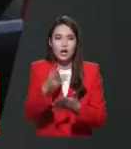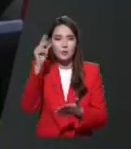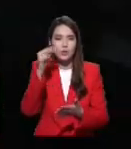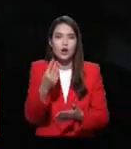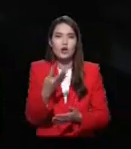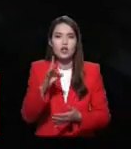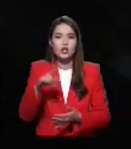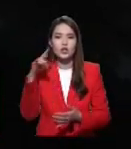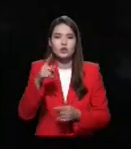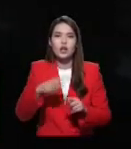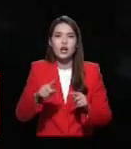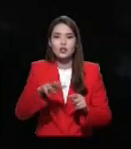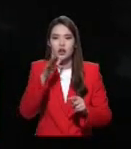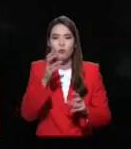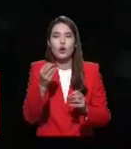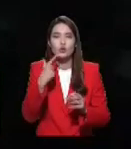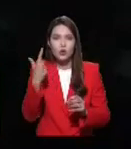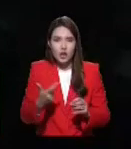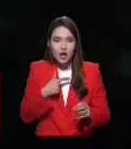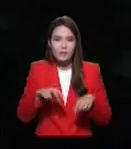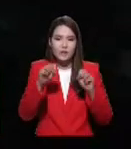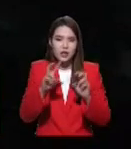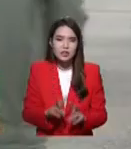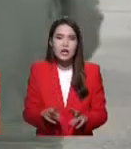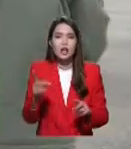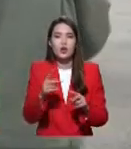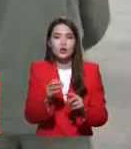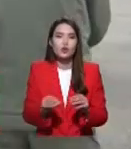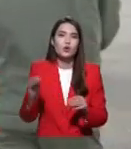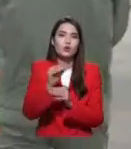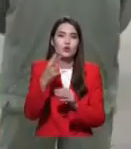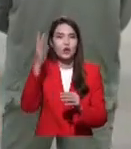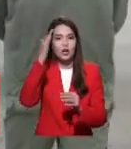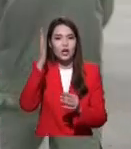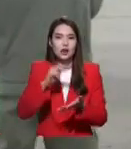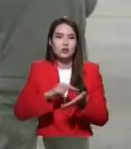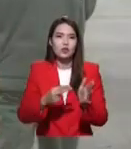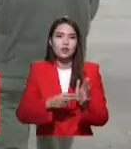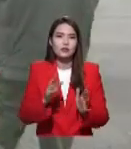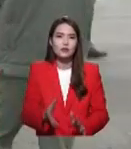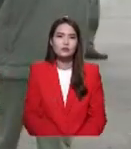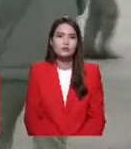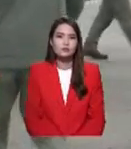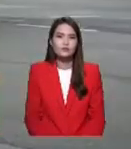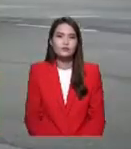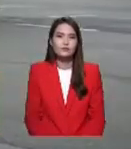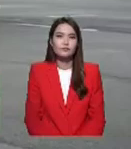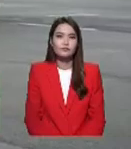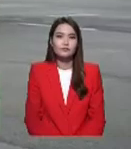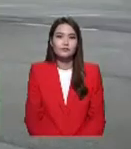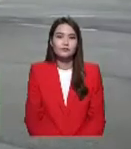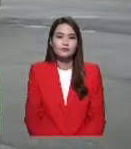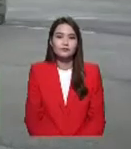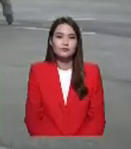ұшақ бар. Алдағы уақытта Ақтөбе әскери институтына тағы осындай 4 ұшақ сатып алу жоспарда бар. Бақыт Қазанғапқызы, Нұркен Жалмұхан,